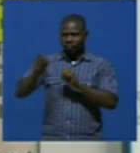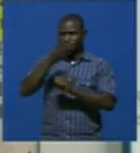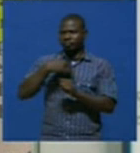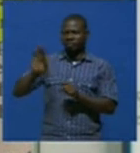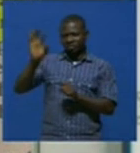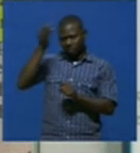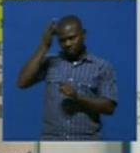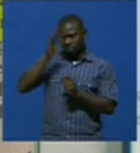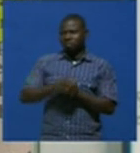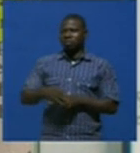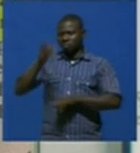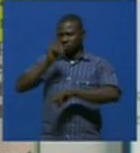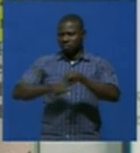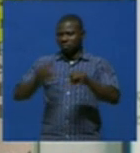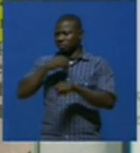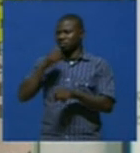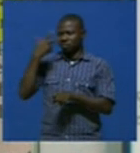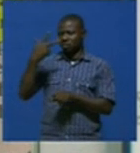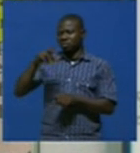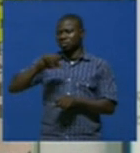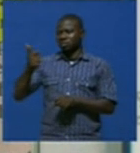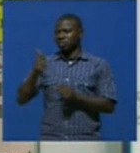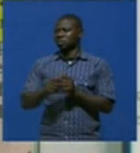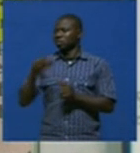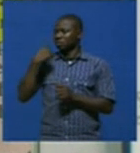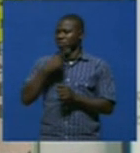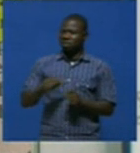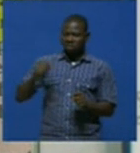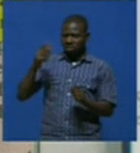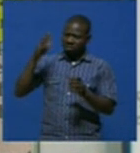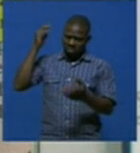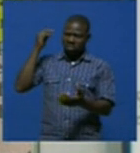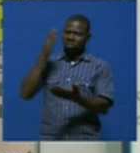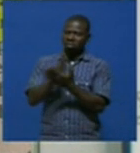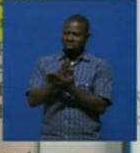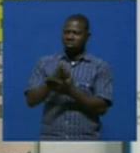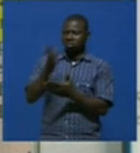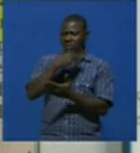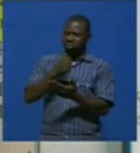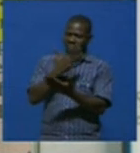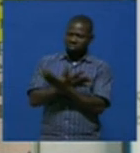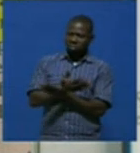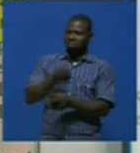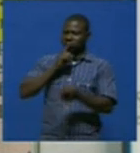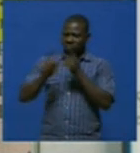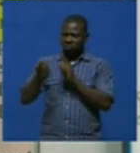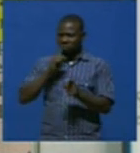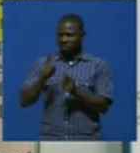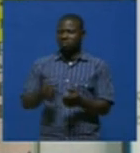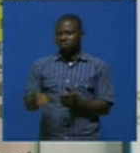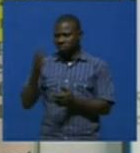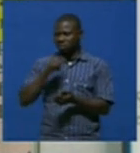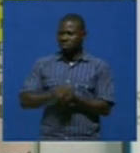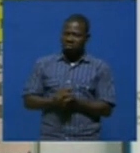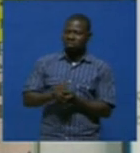sportifs qui ont été placés en garde à vue et un contre le détournement présumé de près de 500 millions de francs